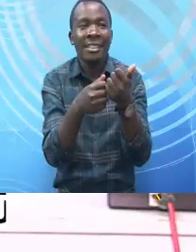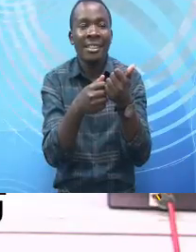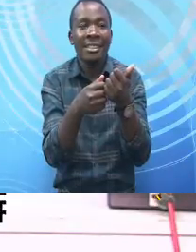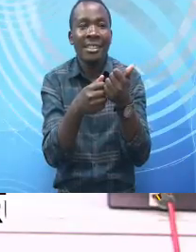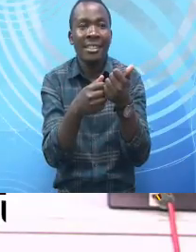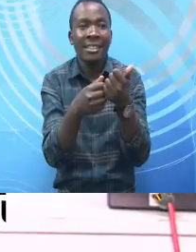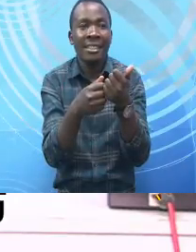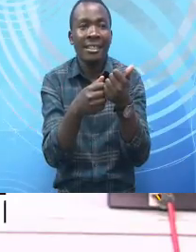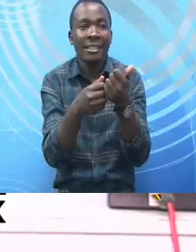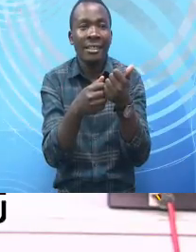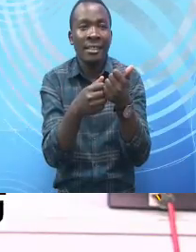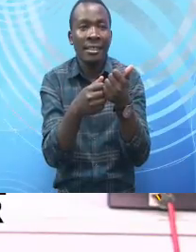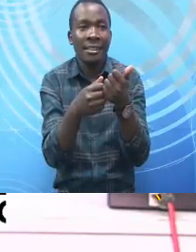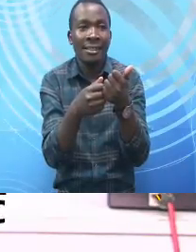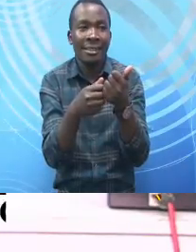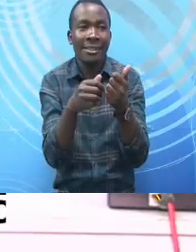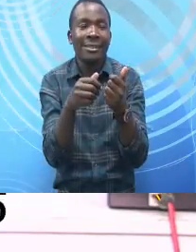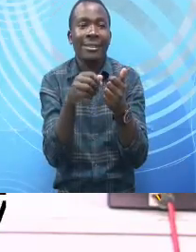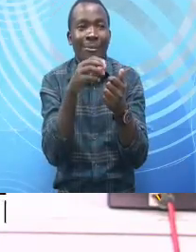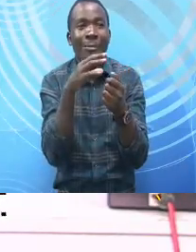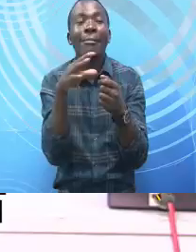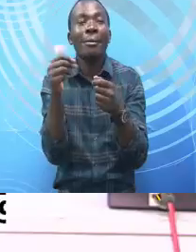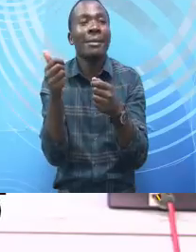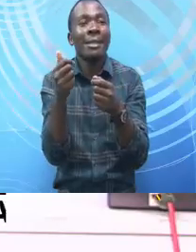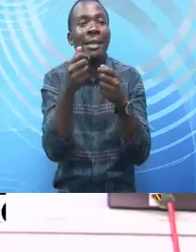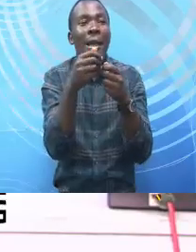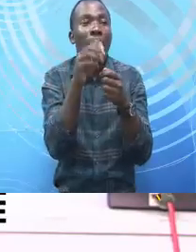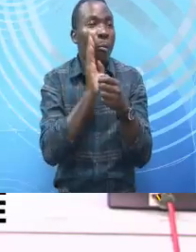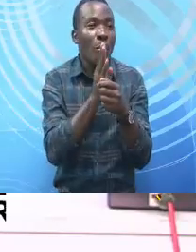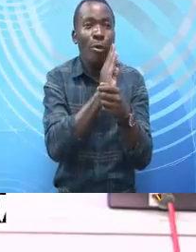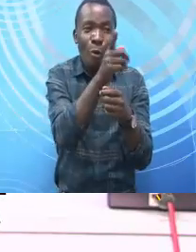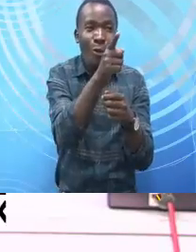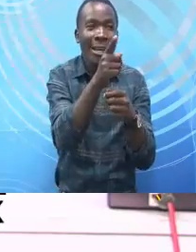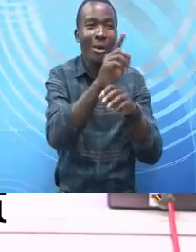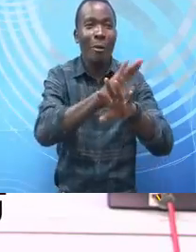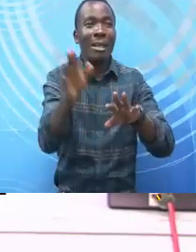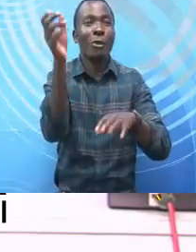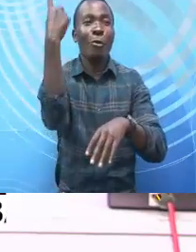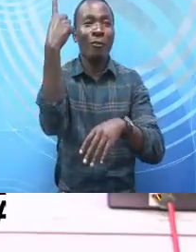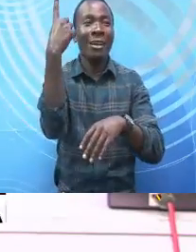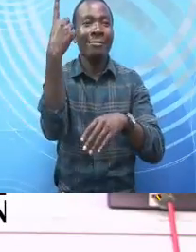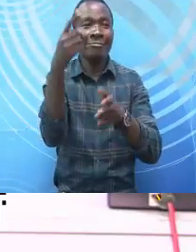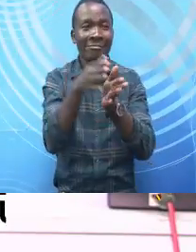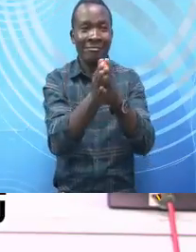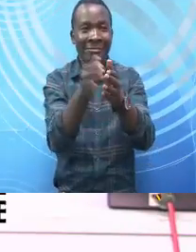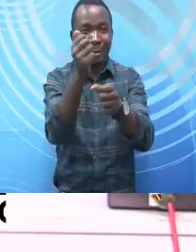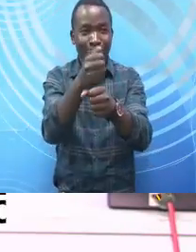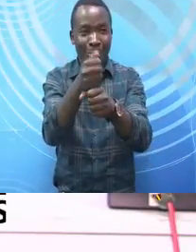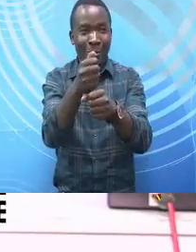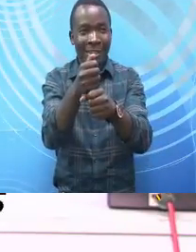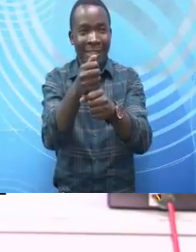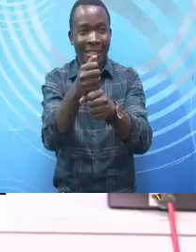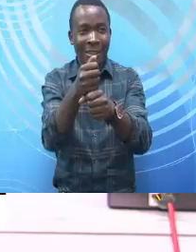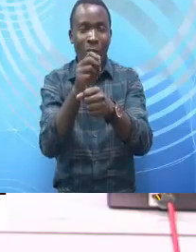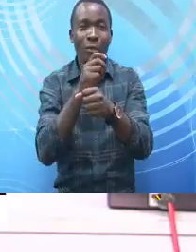kurwanya icyorezo cya SIDA ndetse n'izindi ndwara. Bobo rero umaze kumva amakuru cyangwa inkuru yakozwe na mugenzi wacu